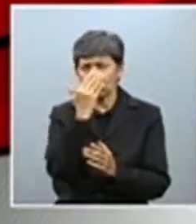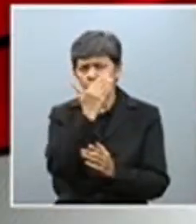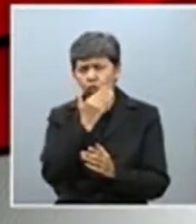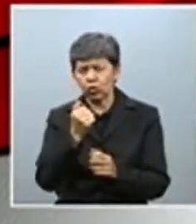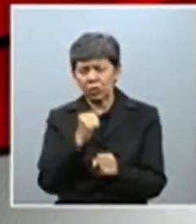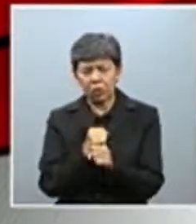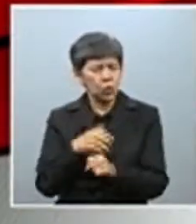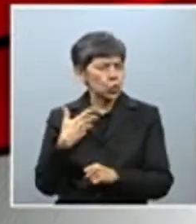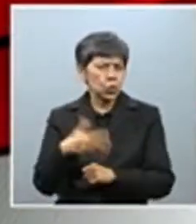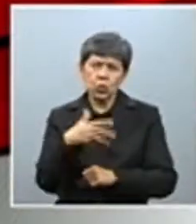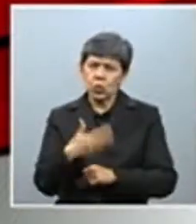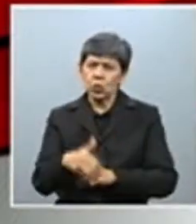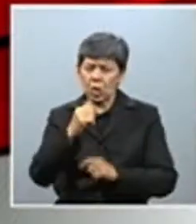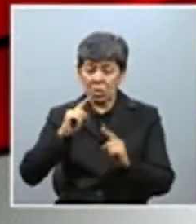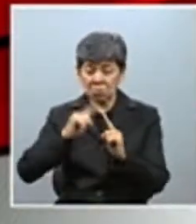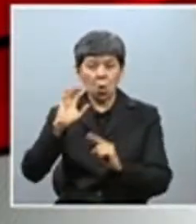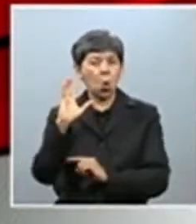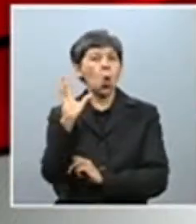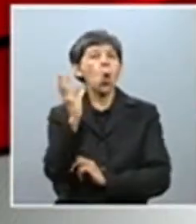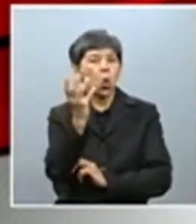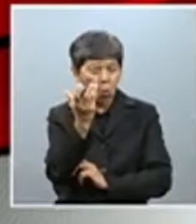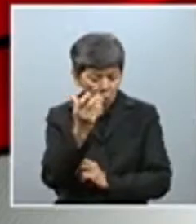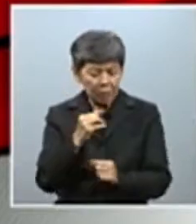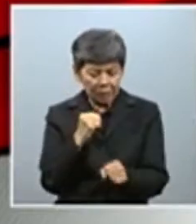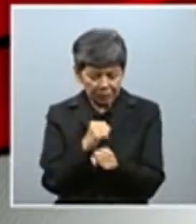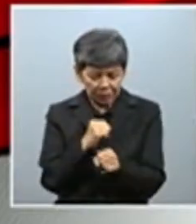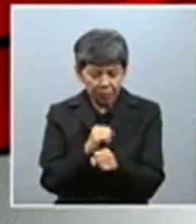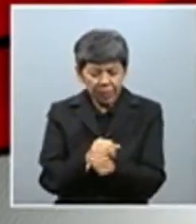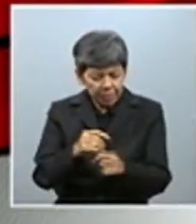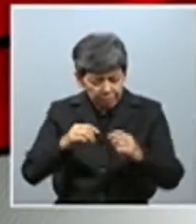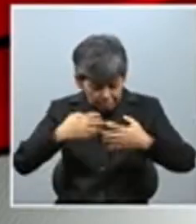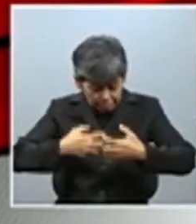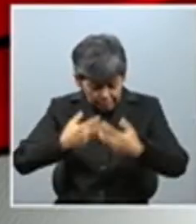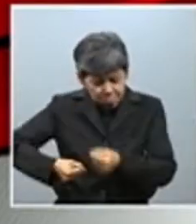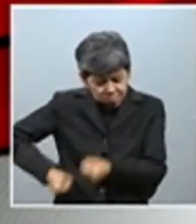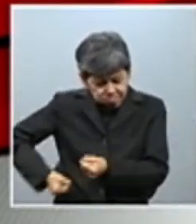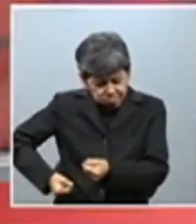ฮะ อลังการเลยนะคะ คนแรกของโลกเลยนะฮะสำหรับการประดิษฐ์เรือหางยาวนะครับ